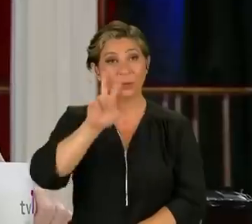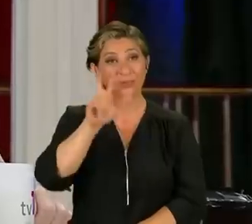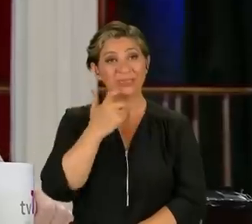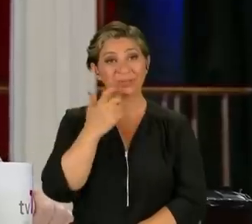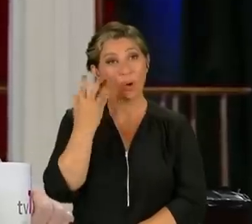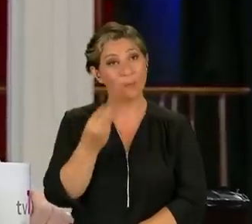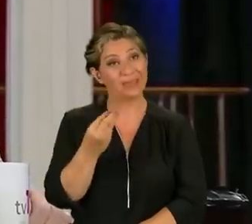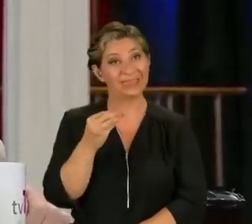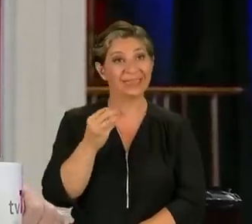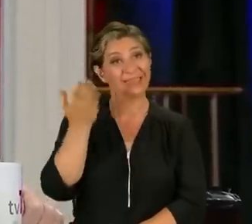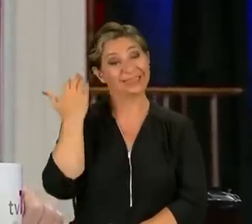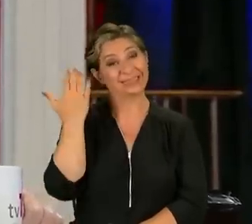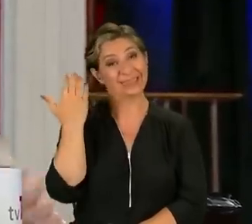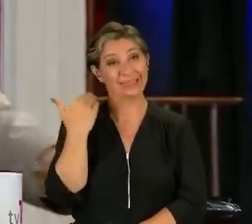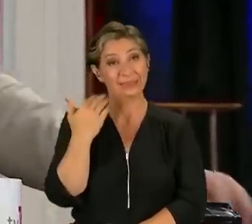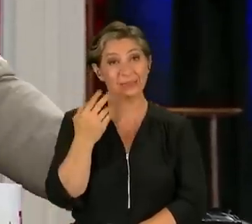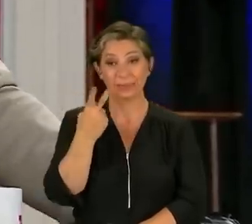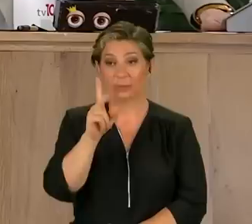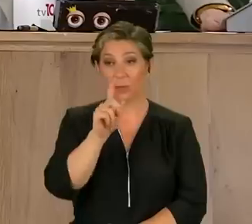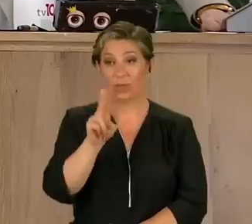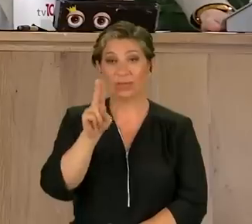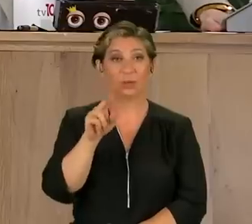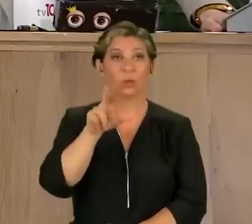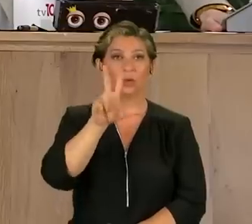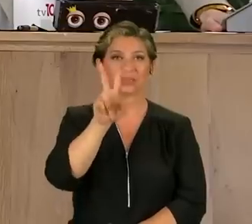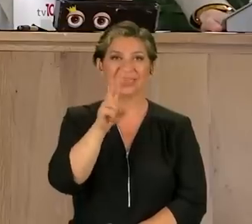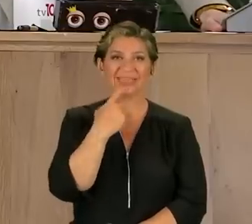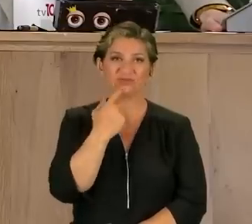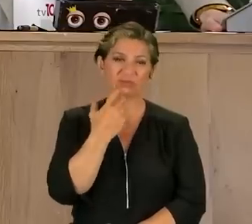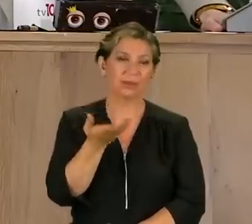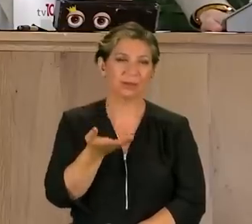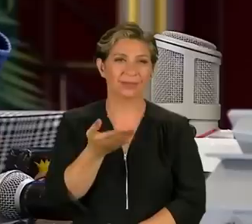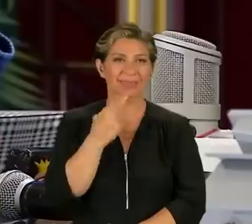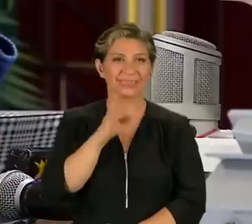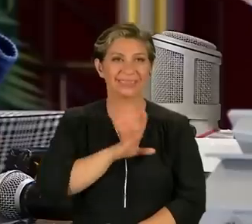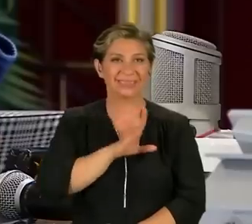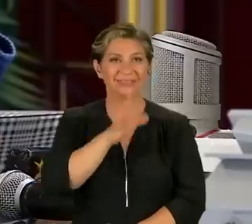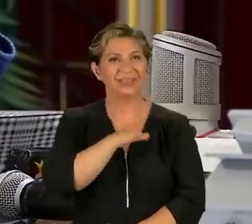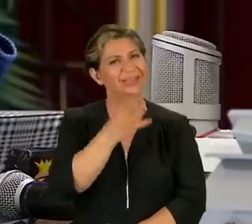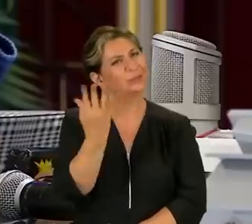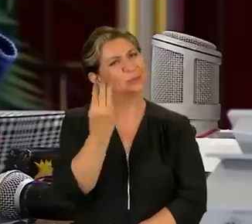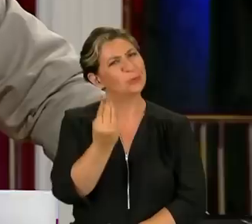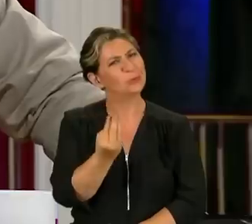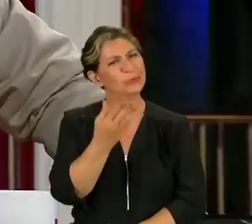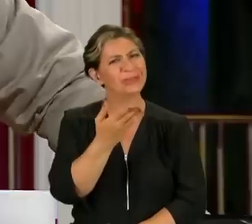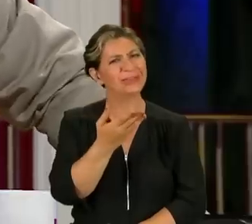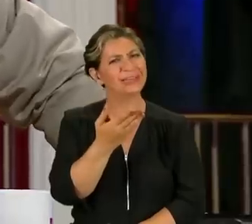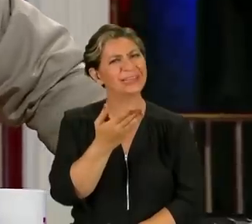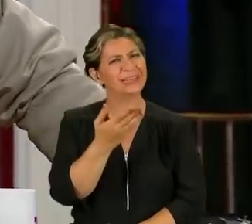30 yaşında olmalı demişsin o tarihte. Evet. 2017'de. Şimdi 32 yaşında. Ya bu ne güzel olur.